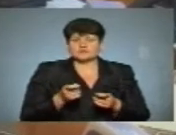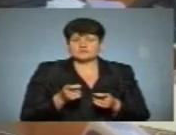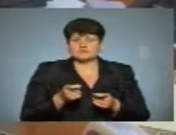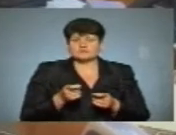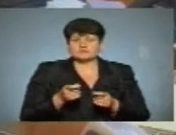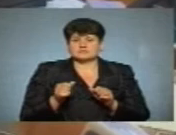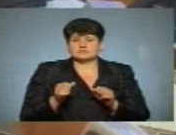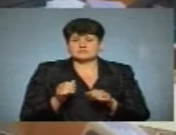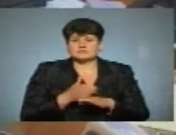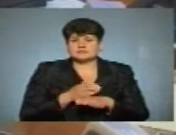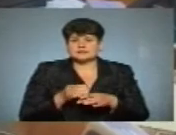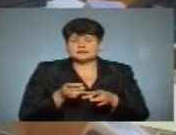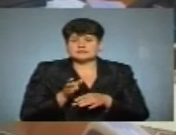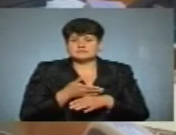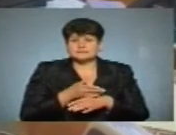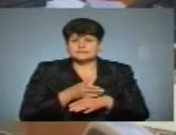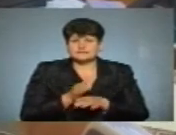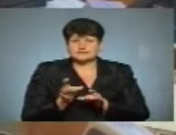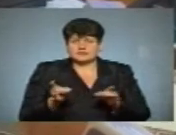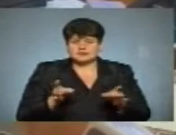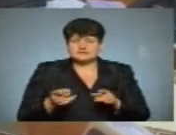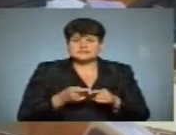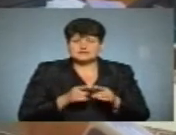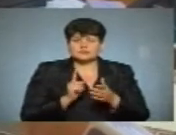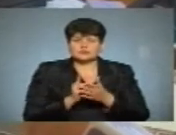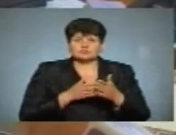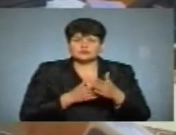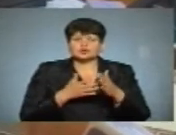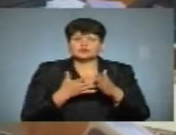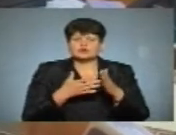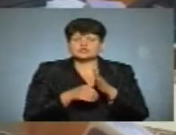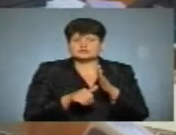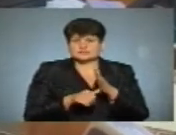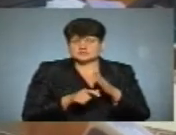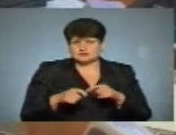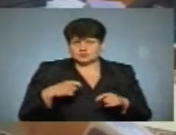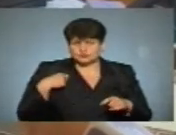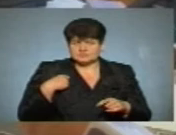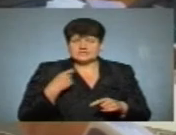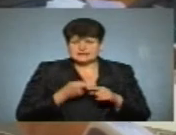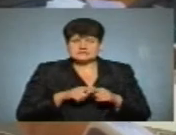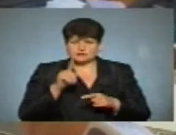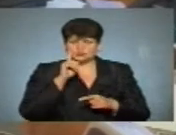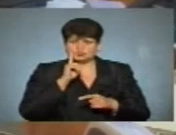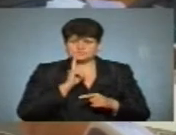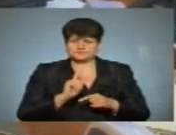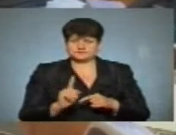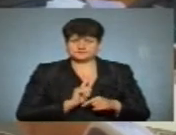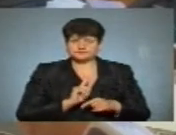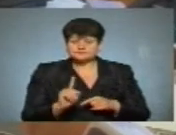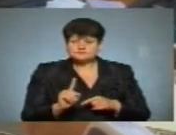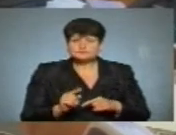плече 50-60, не більше. Тобто це би мало бути плече сполучення, яке б людям було комфортно для цього.